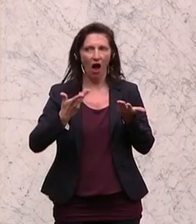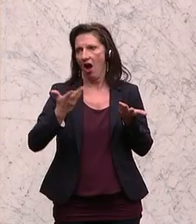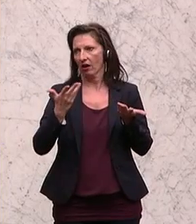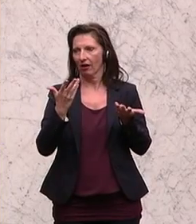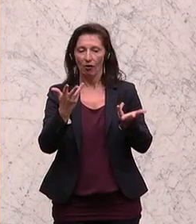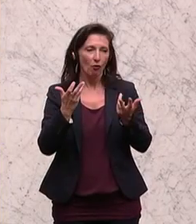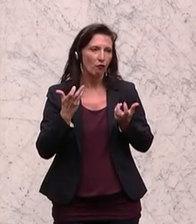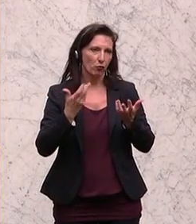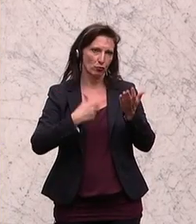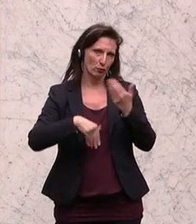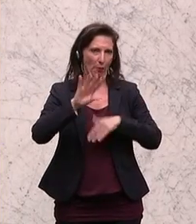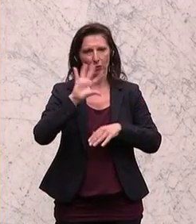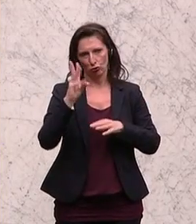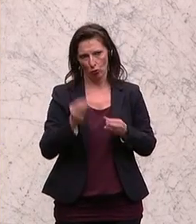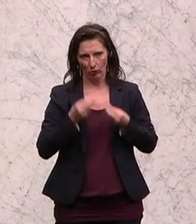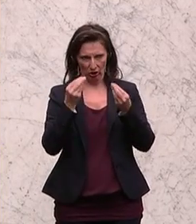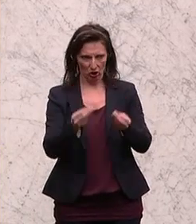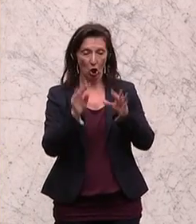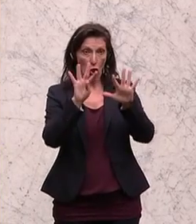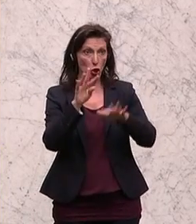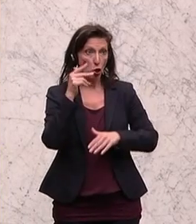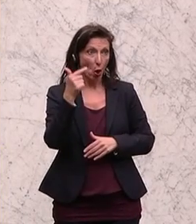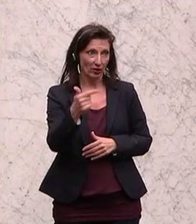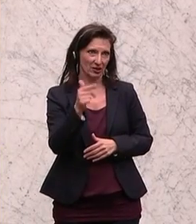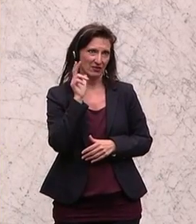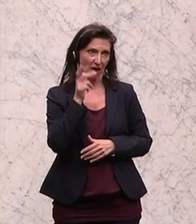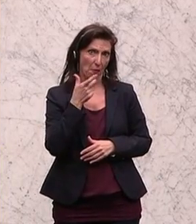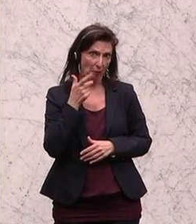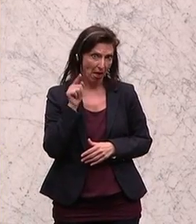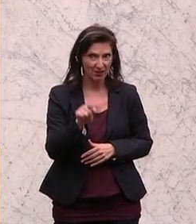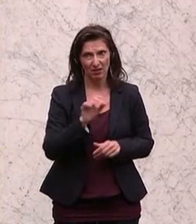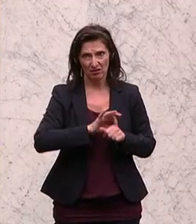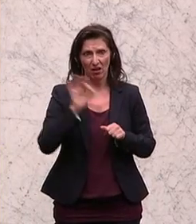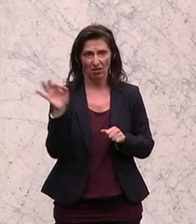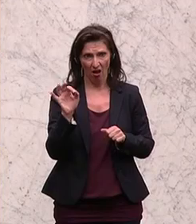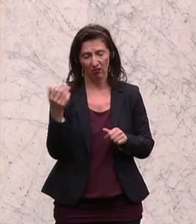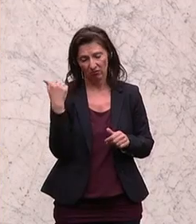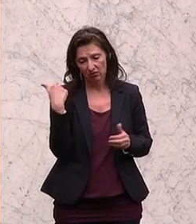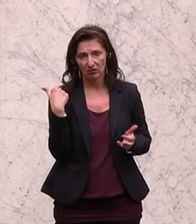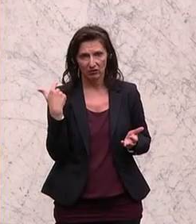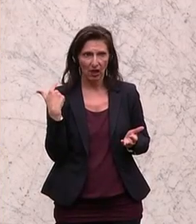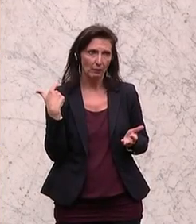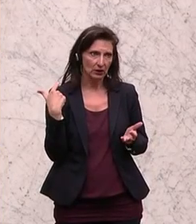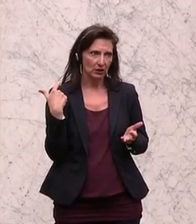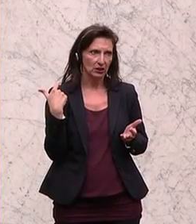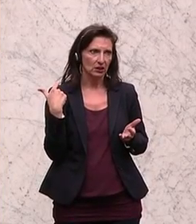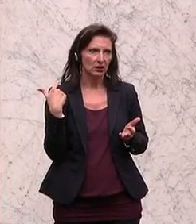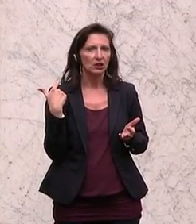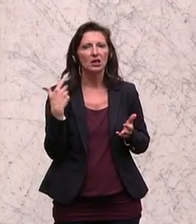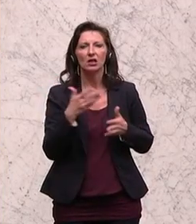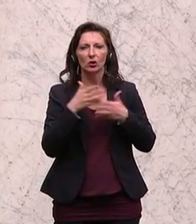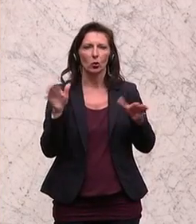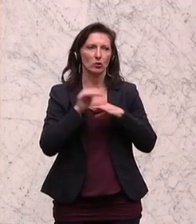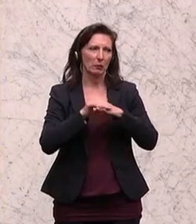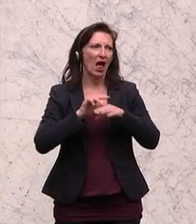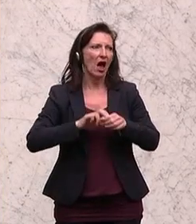schöneres Geschenk als den 29. März, den Tag, an dem der Brexit offiziell bekannt